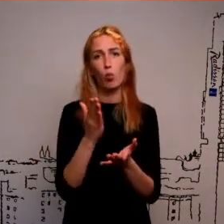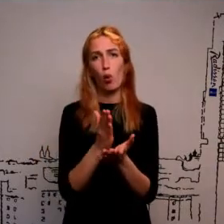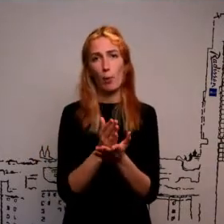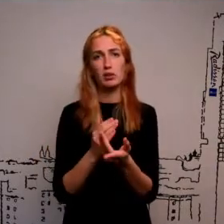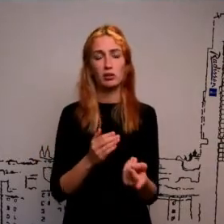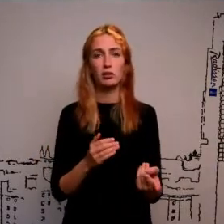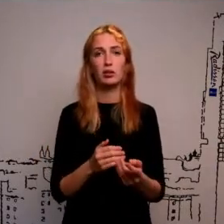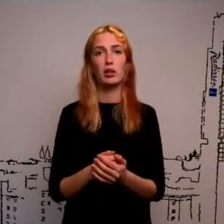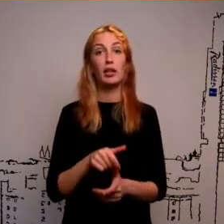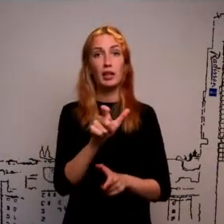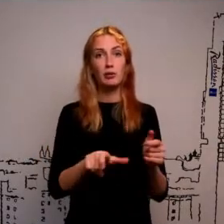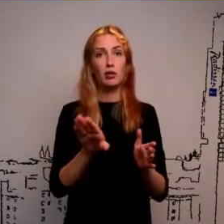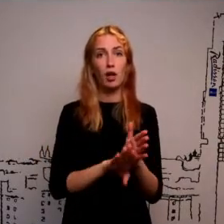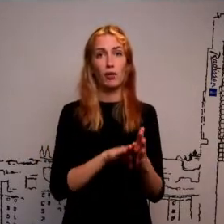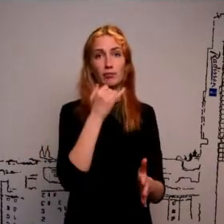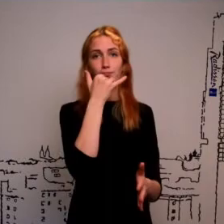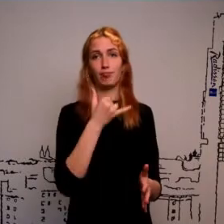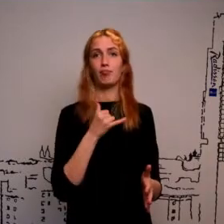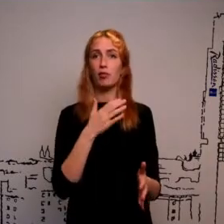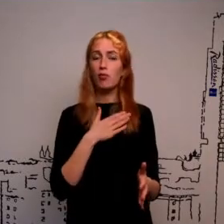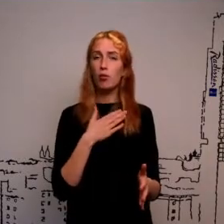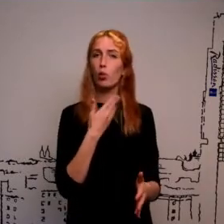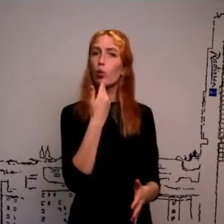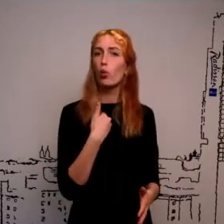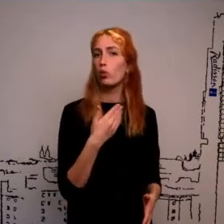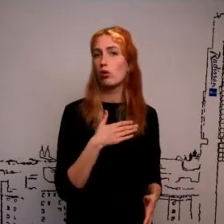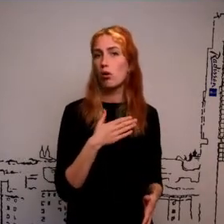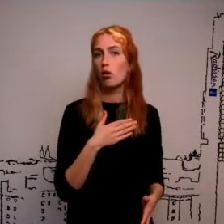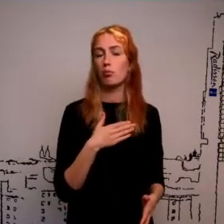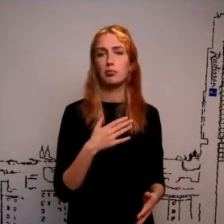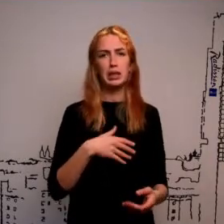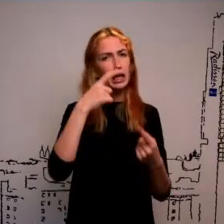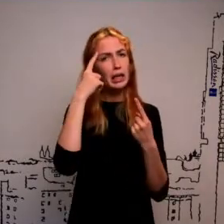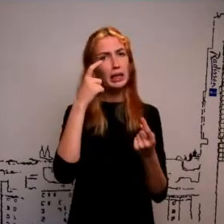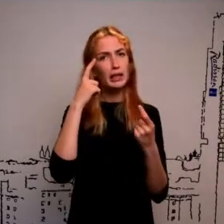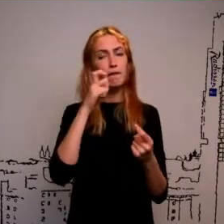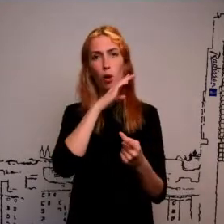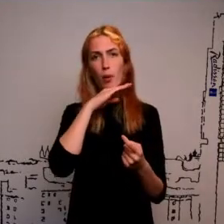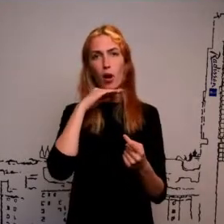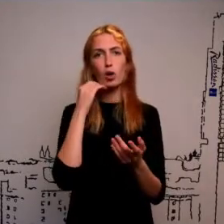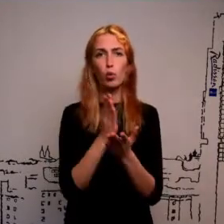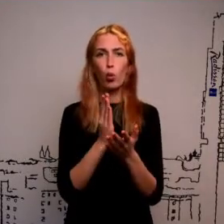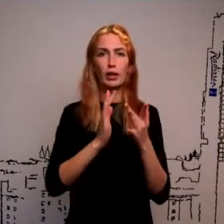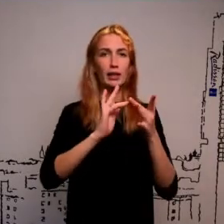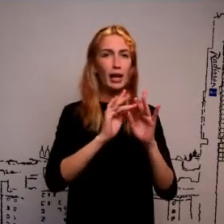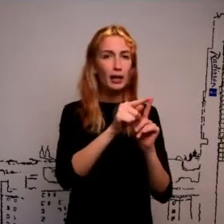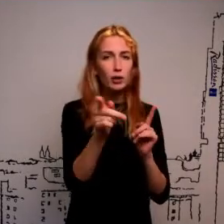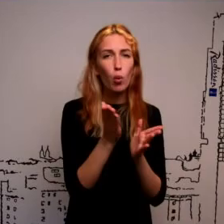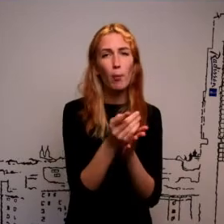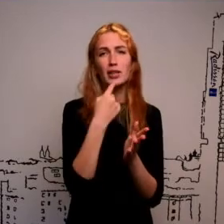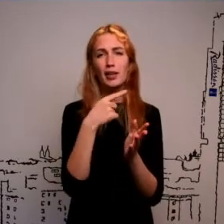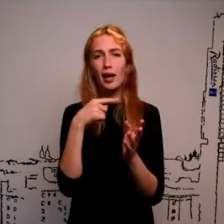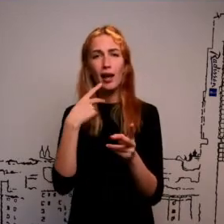6607320 ja tavast inimesed tahavad helistada ja küsida, et infot on küll tõesti hästi palju ju internetis ja väga mitmes